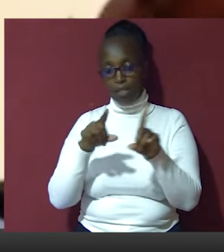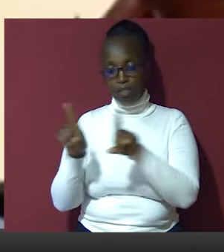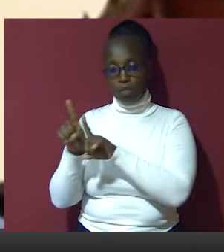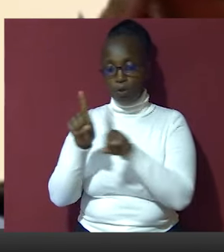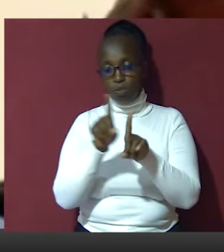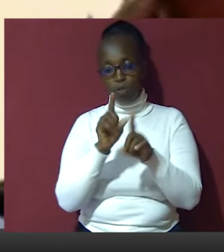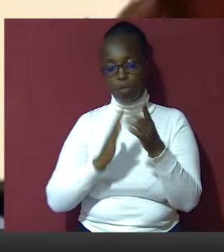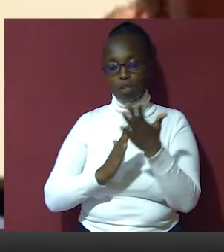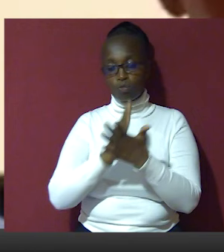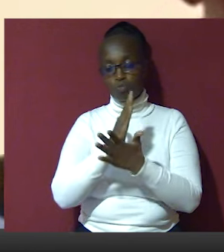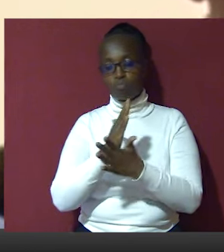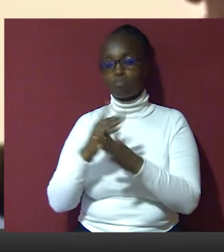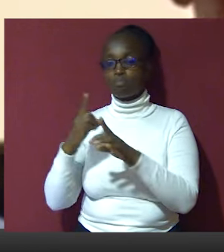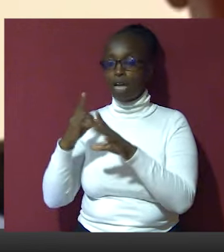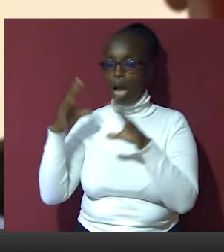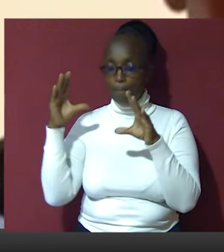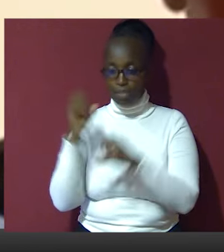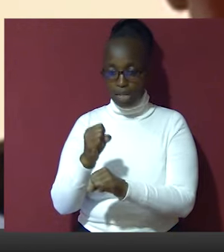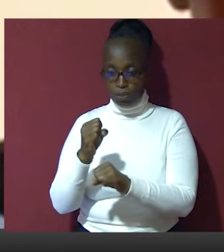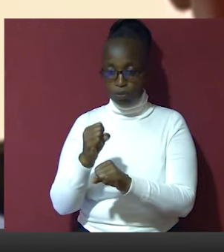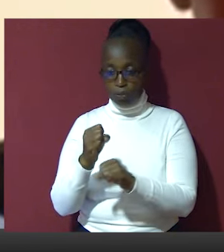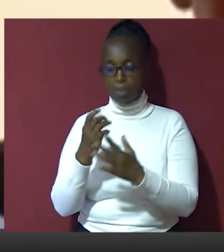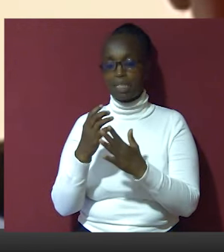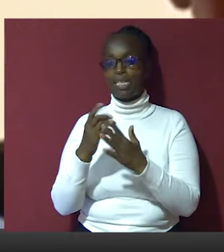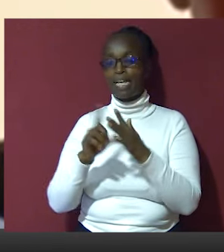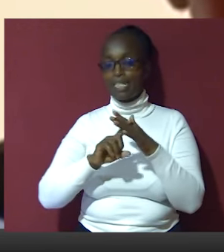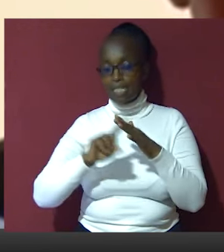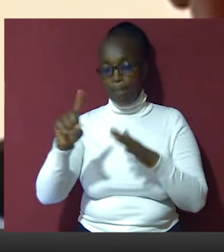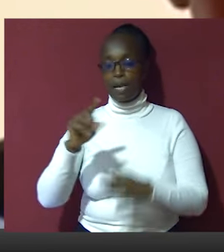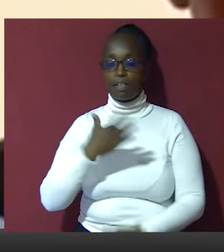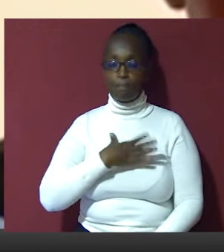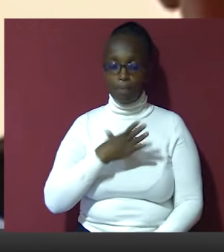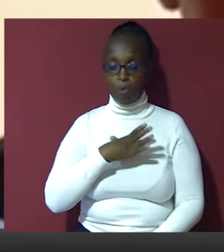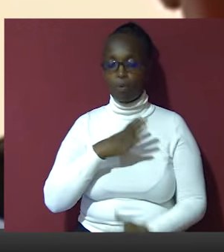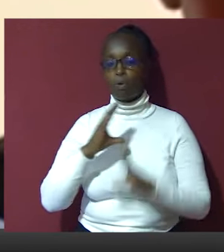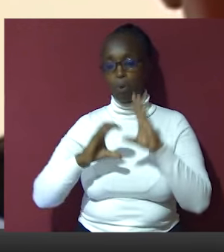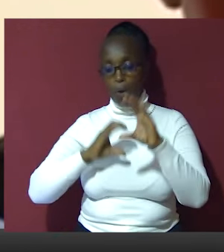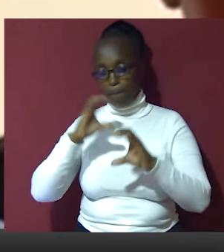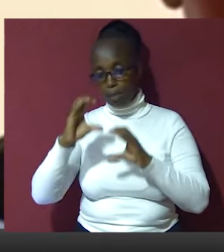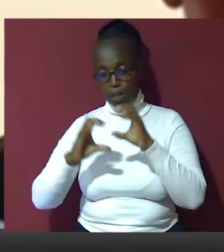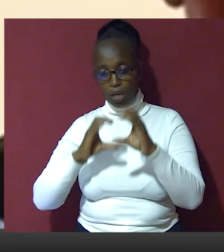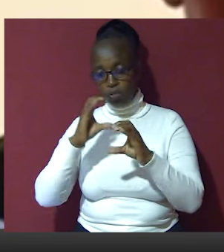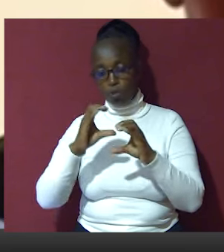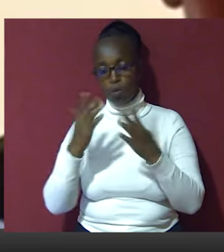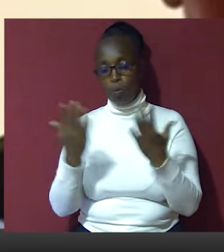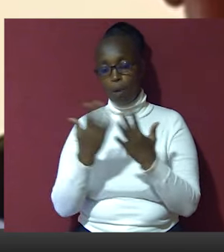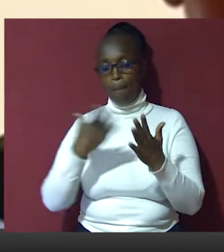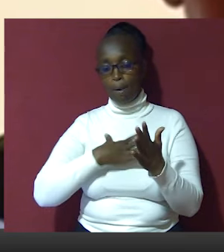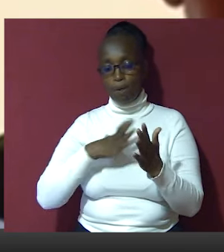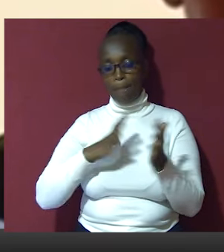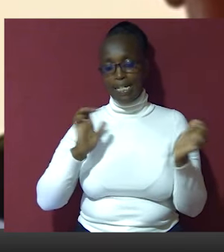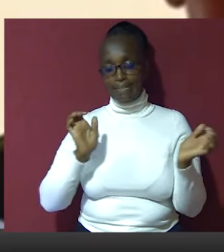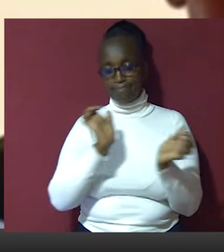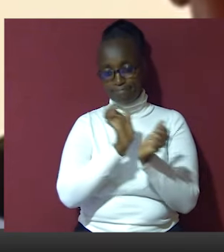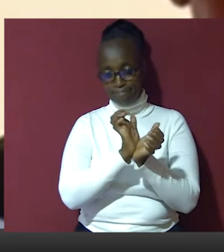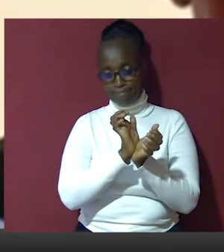also through clandestine abductions, enforced disappearances, incommunicado detention, and in